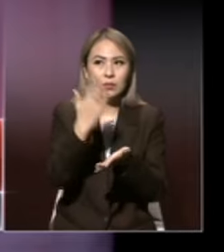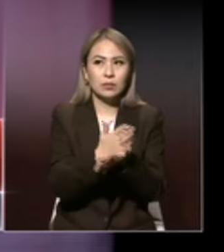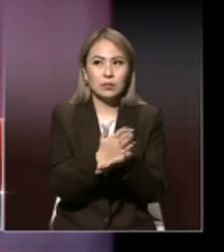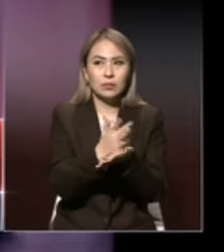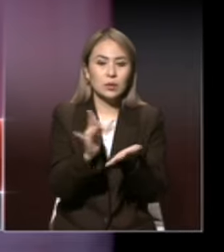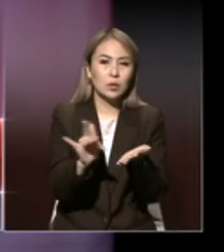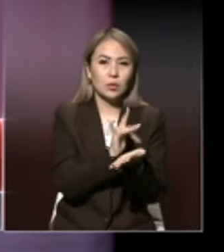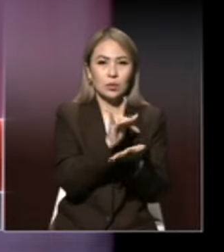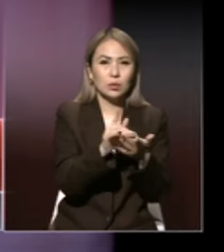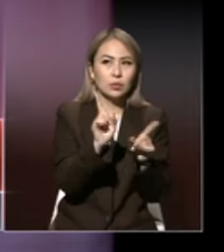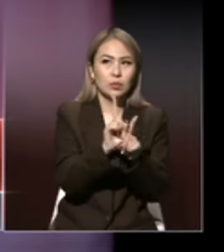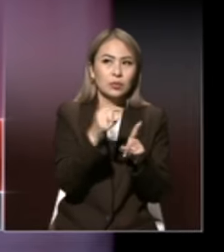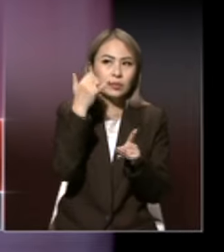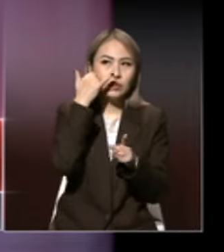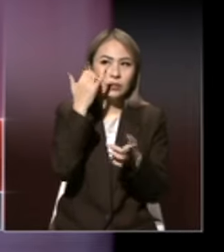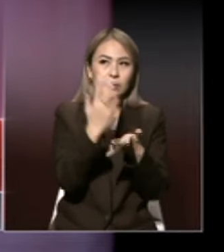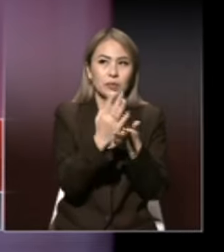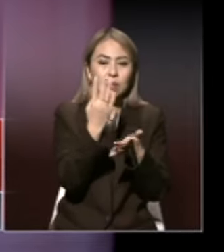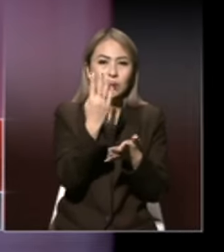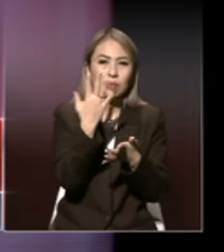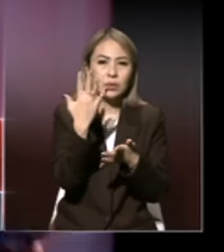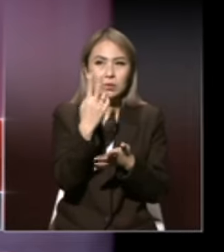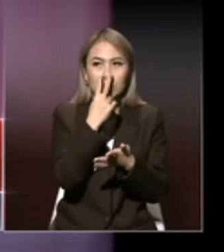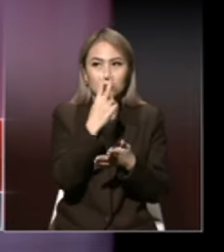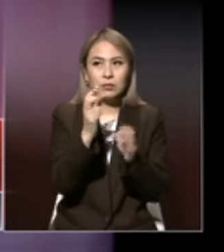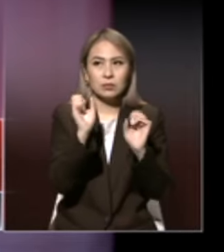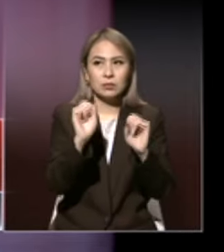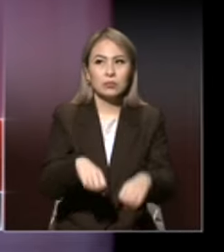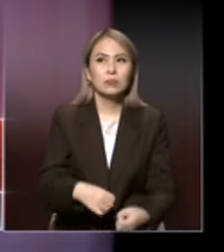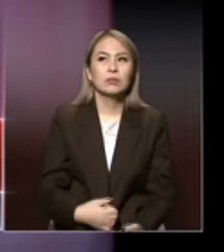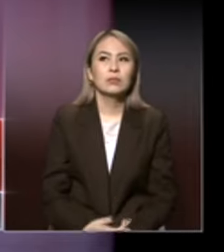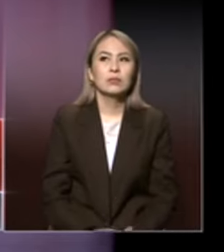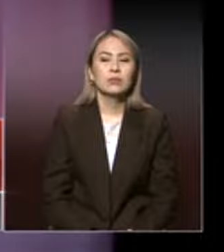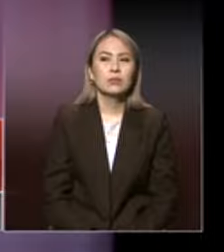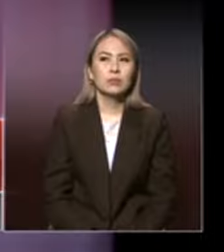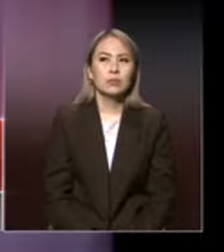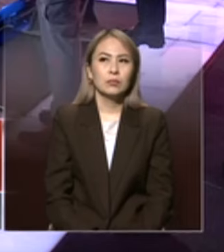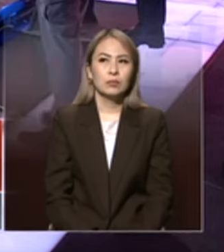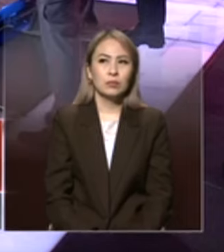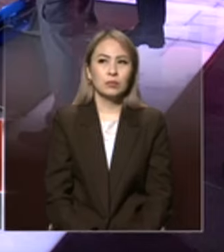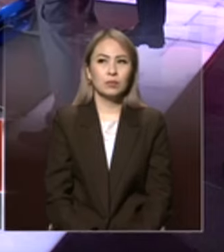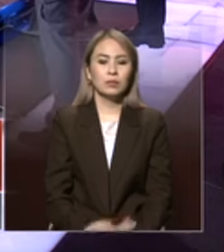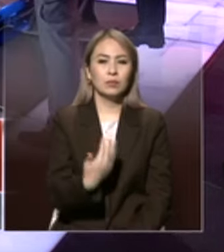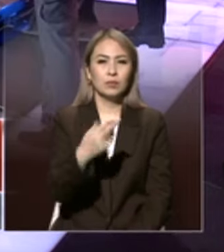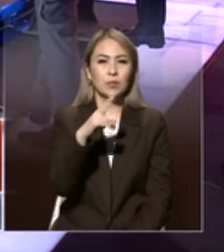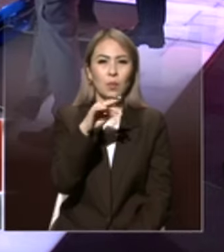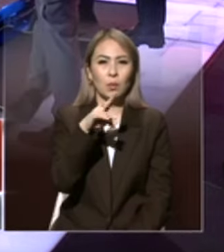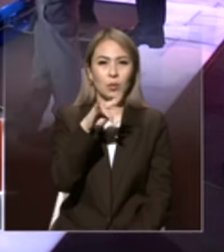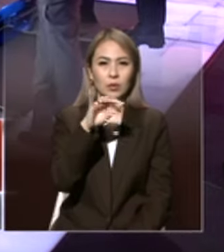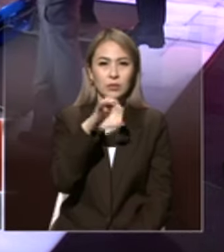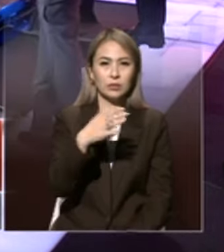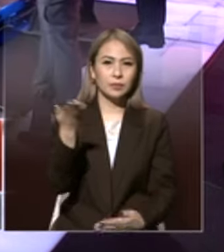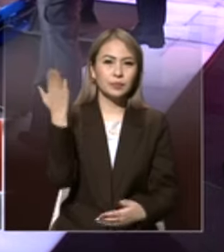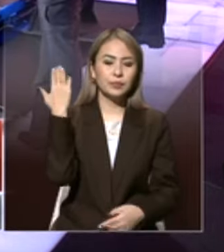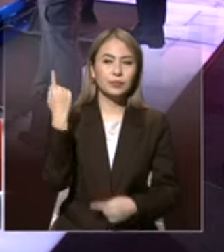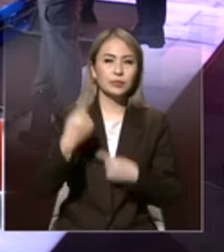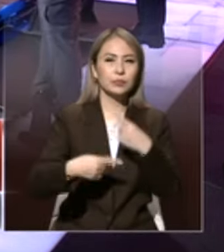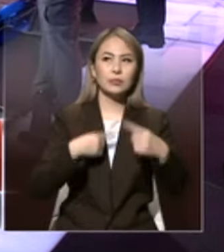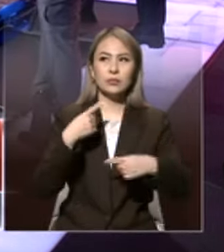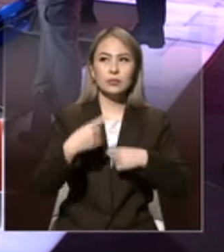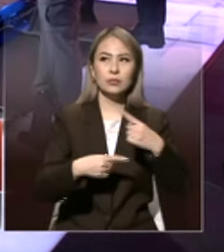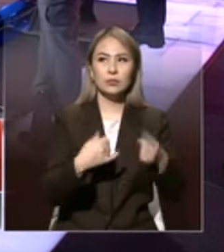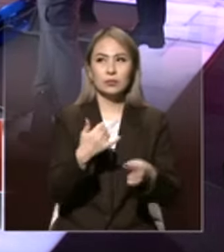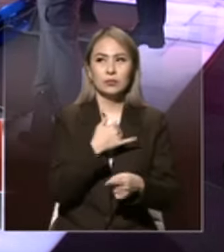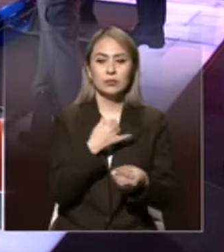да телефон бар. Отырып 4-5 сабағын қарап, бұл мен үшін популистік ой. Неге себебі? Бұл қанша ғасырдан бері келе жатқан